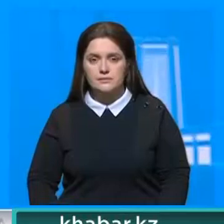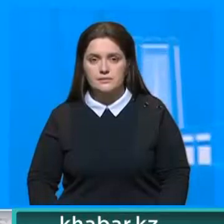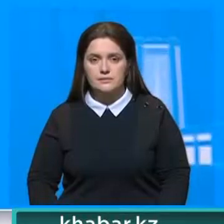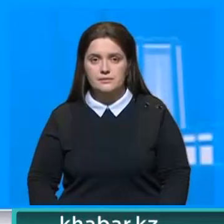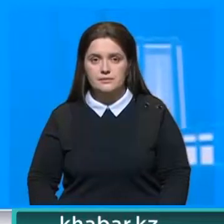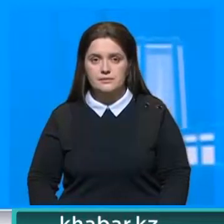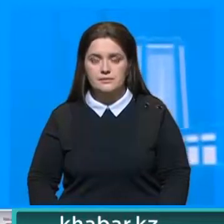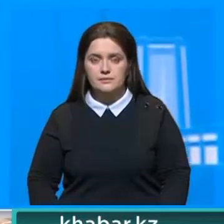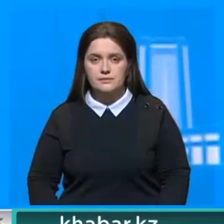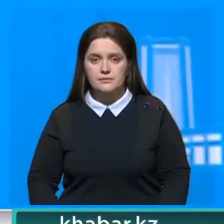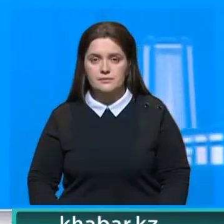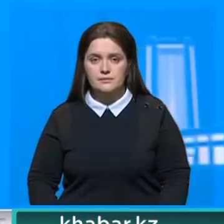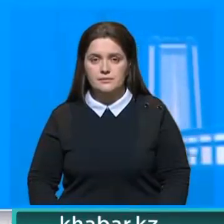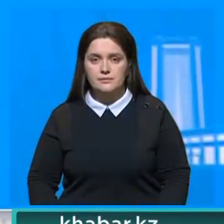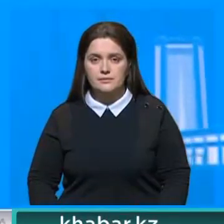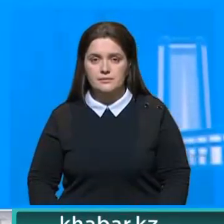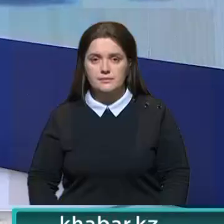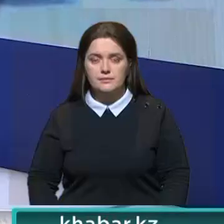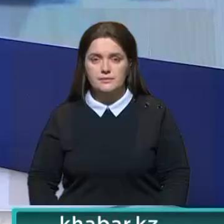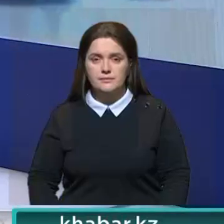Ограничений никаких мы не выставляли.